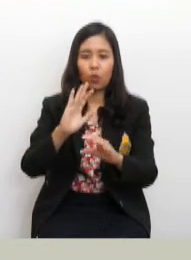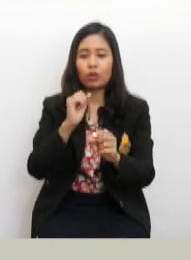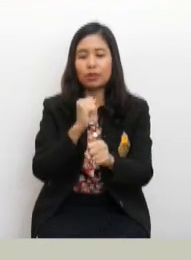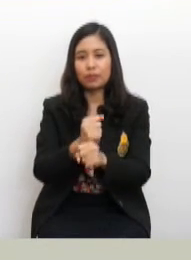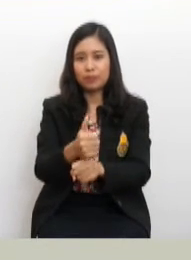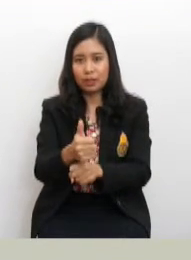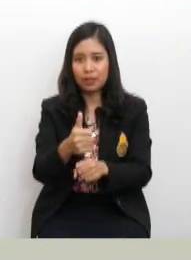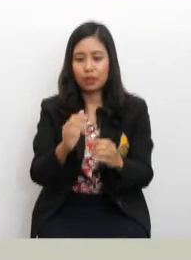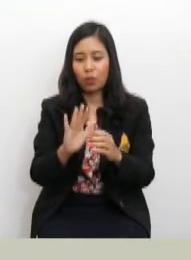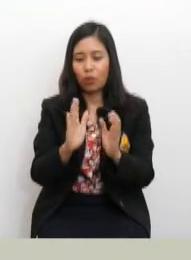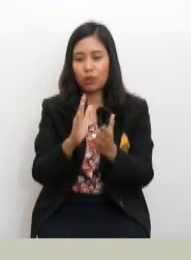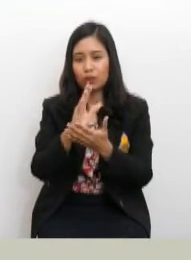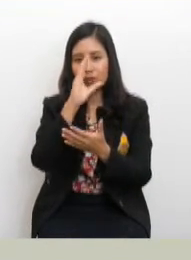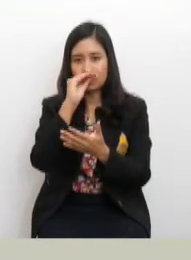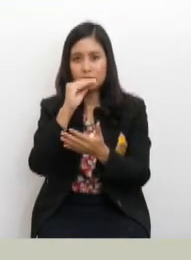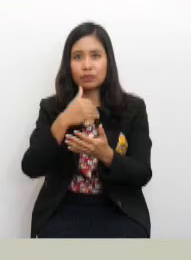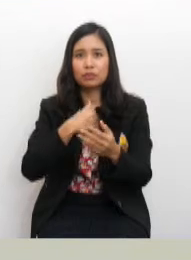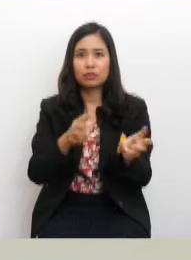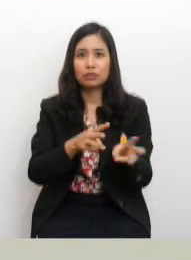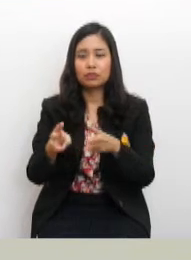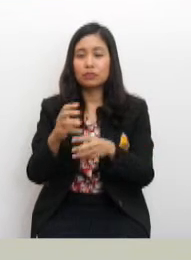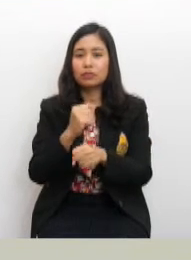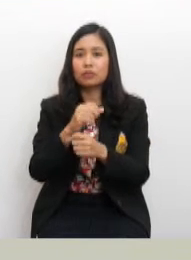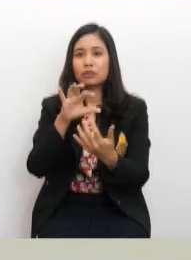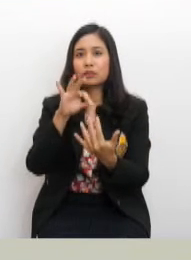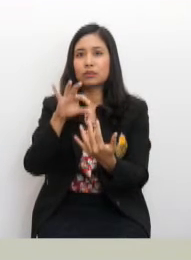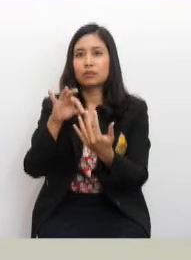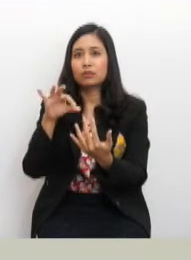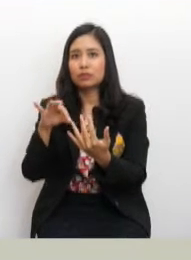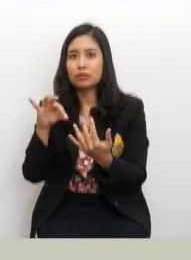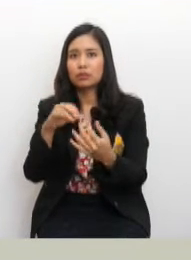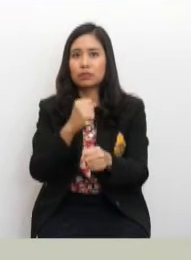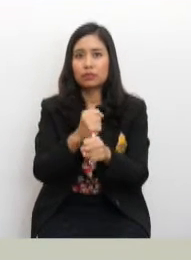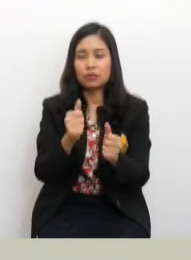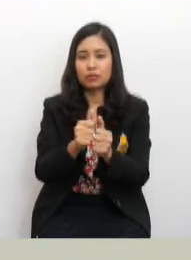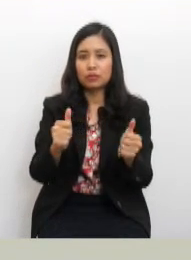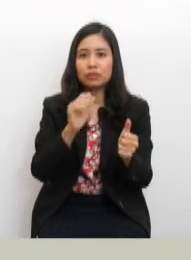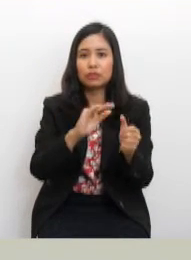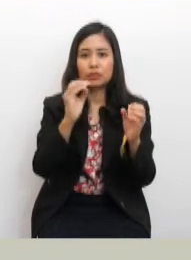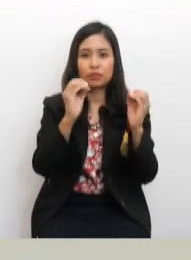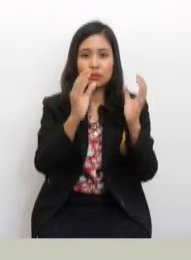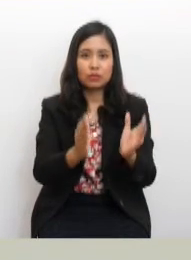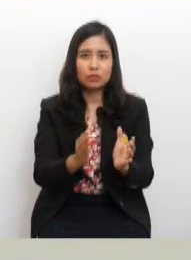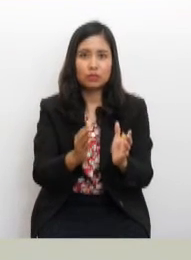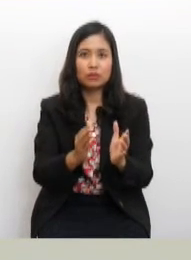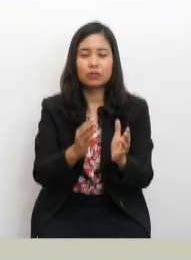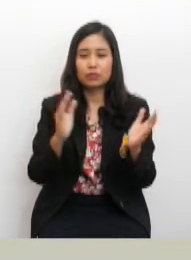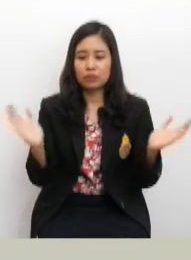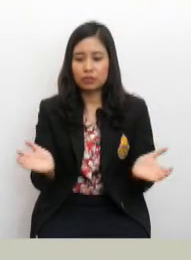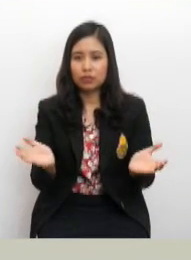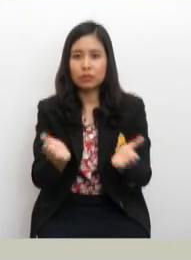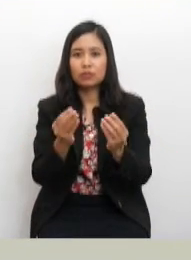ของนักเรียนและเห็นวิธีการเรื่องกับเลือกความดีของคุณครูและเห็นวิธีการส่งเสริม